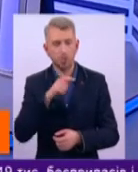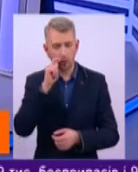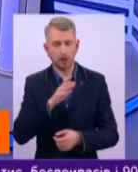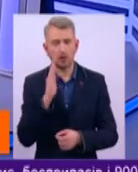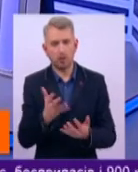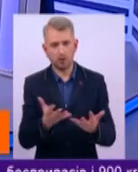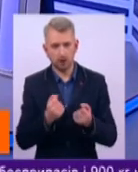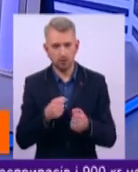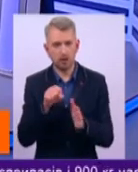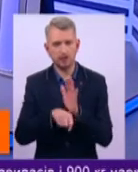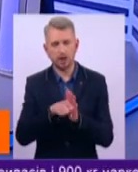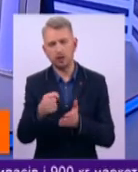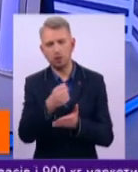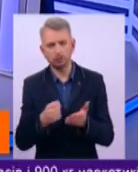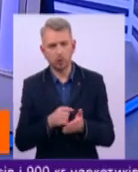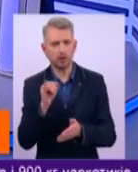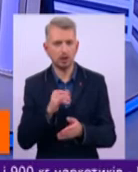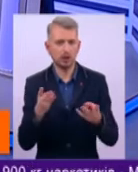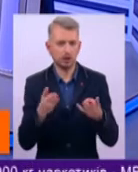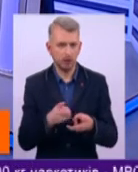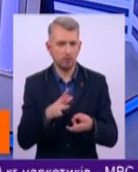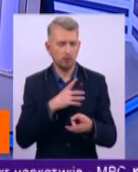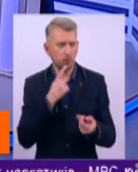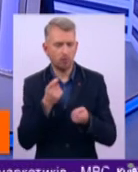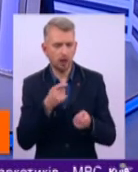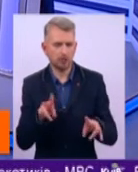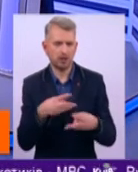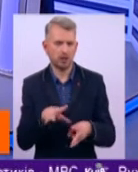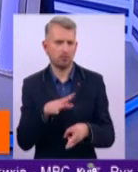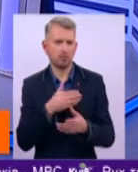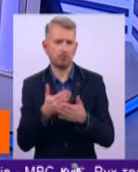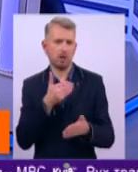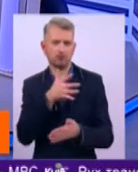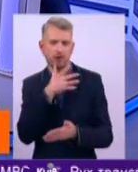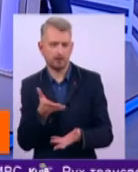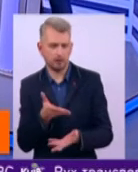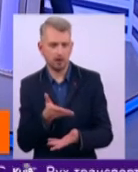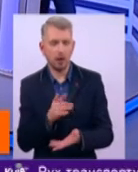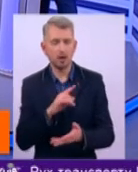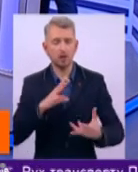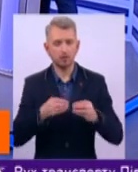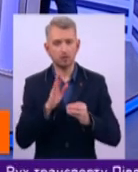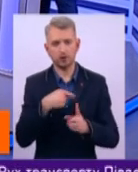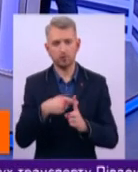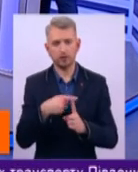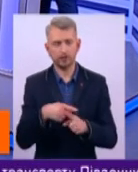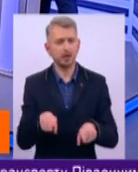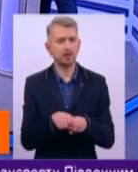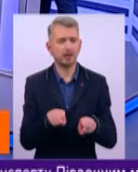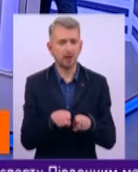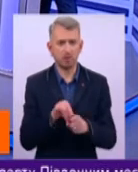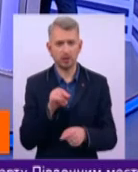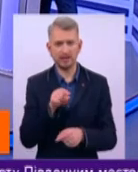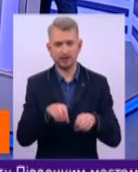отримає летальне озброєння, і треба дійсно бути обережними, не треба бути перечасними, але результат буде позитивним. Так само і